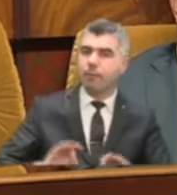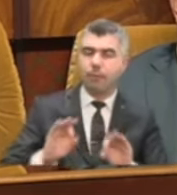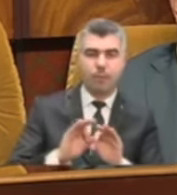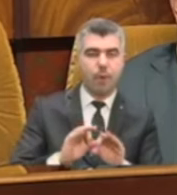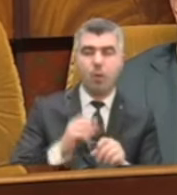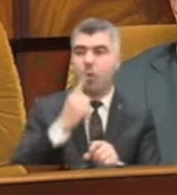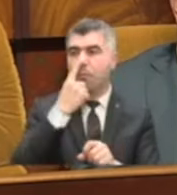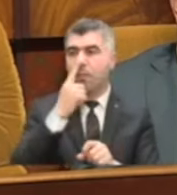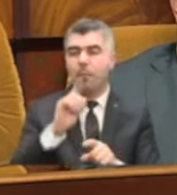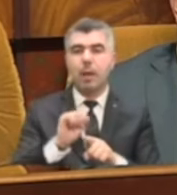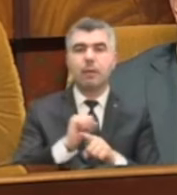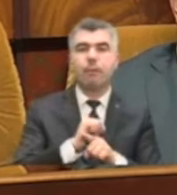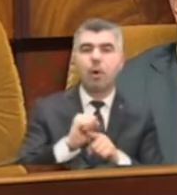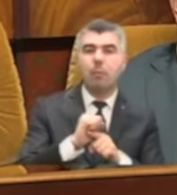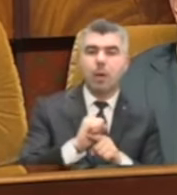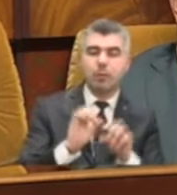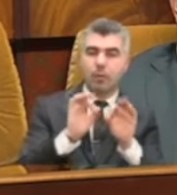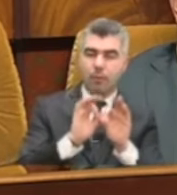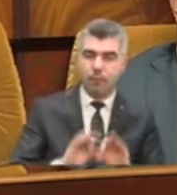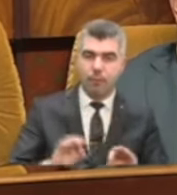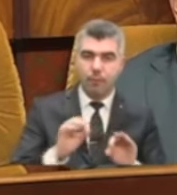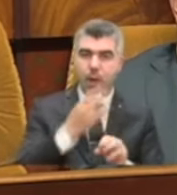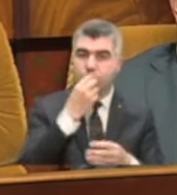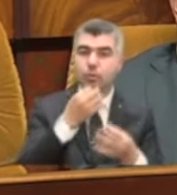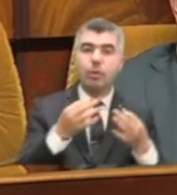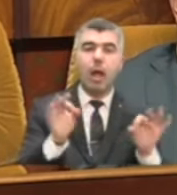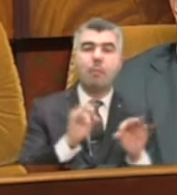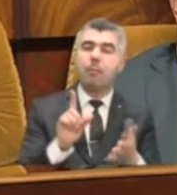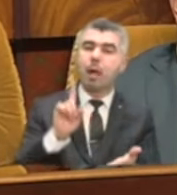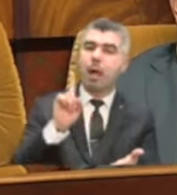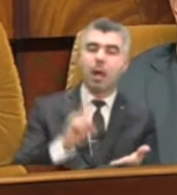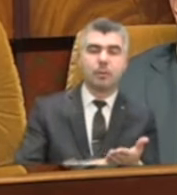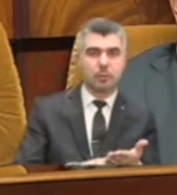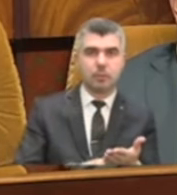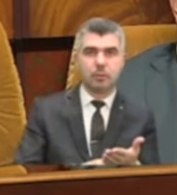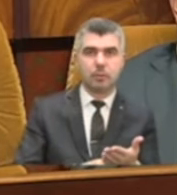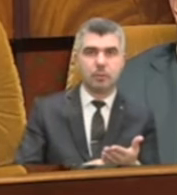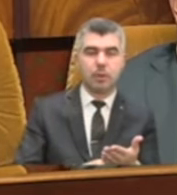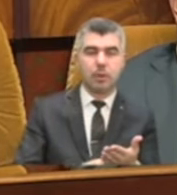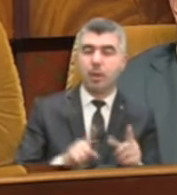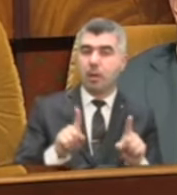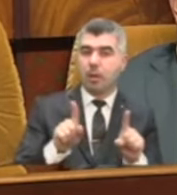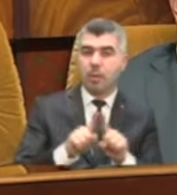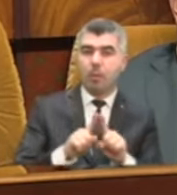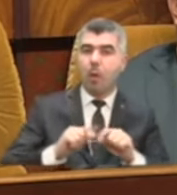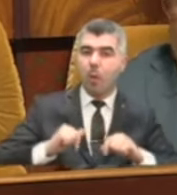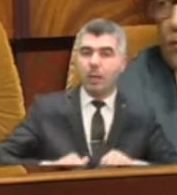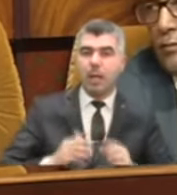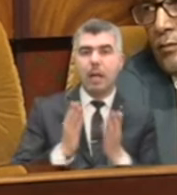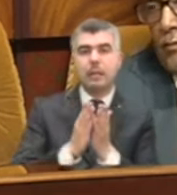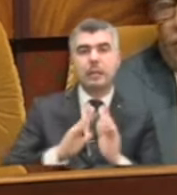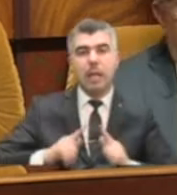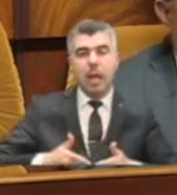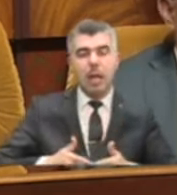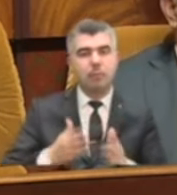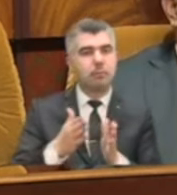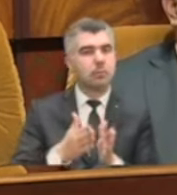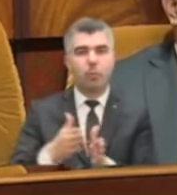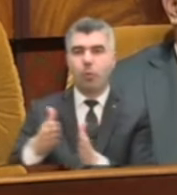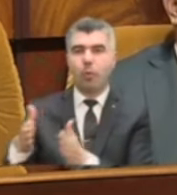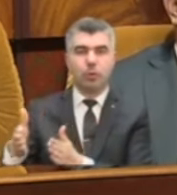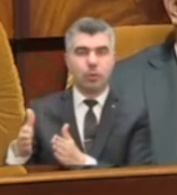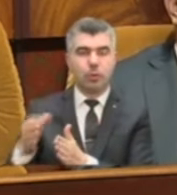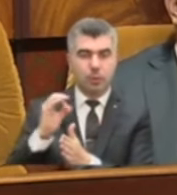خص الفرصه الثالثه في دور الشباب في مدارس وما تكونش في الوزاره نتاع التعليم حتى تكون عندهم فرصه. في